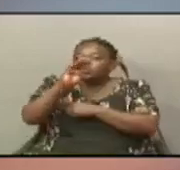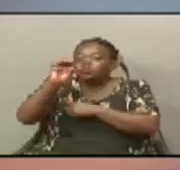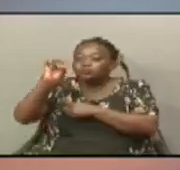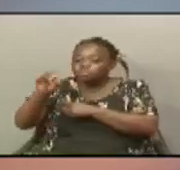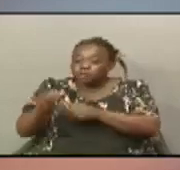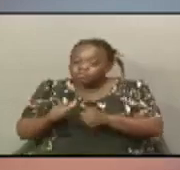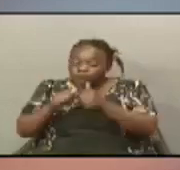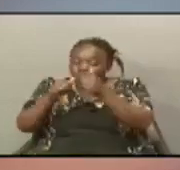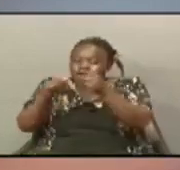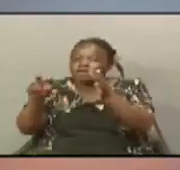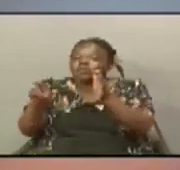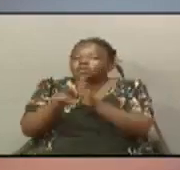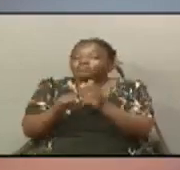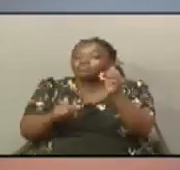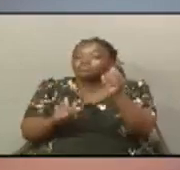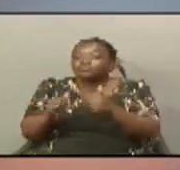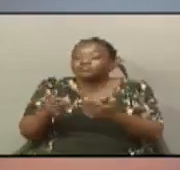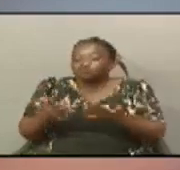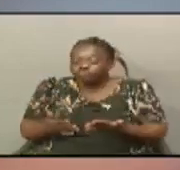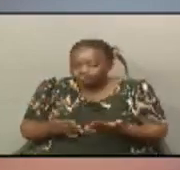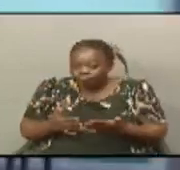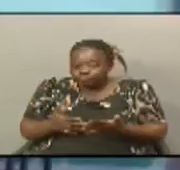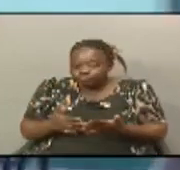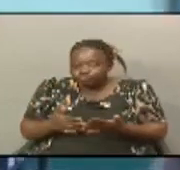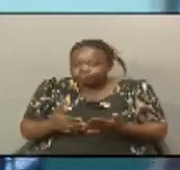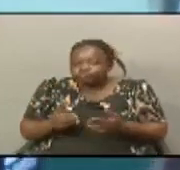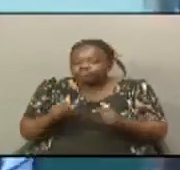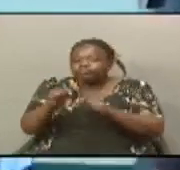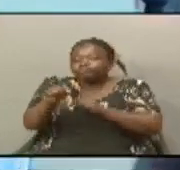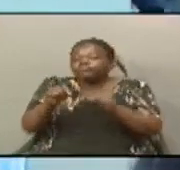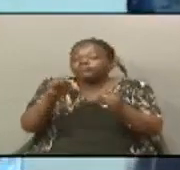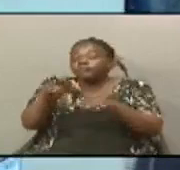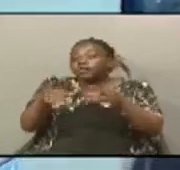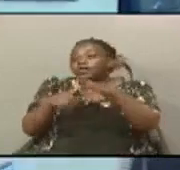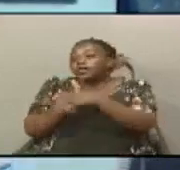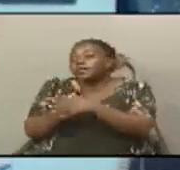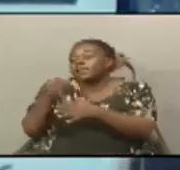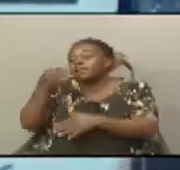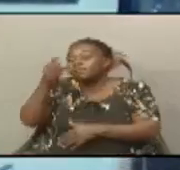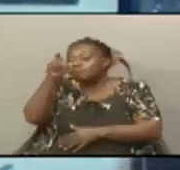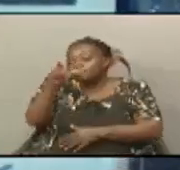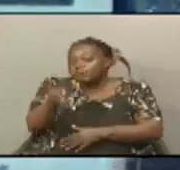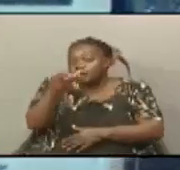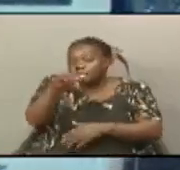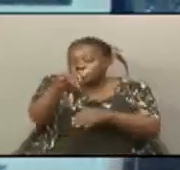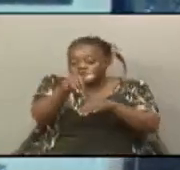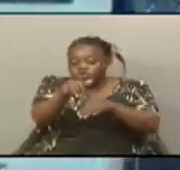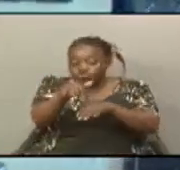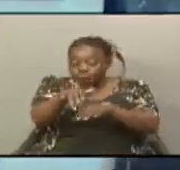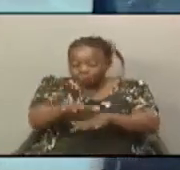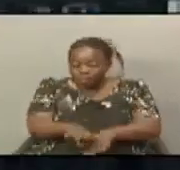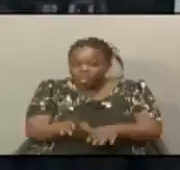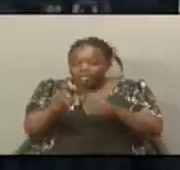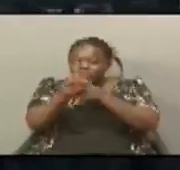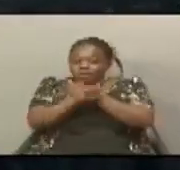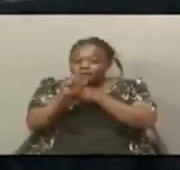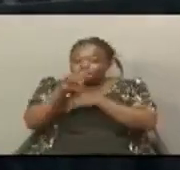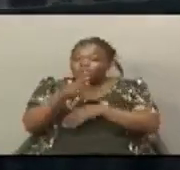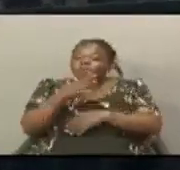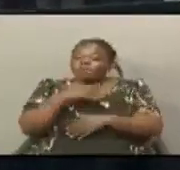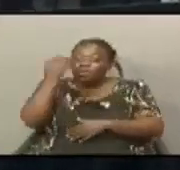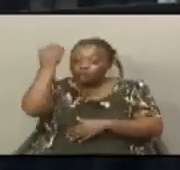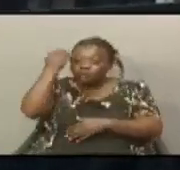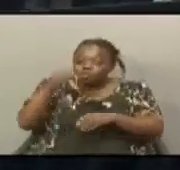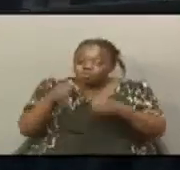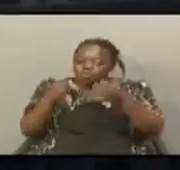bagoberera amateeka agafuga ebyobuwangwa bwabwe. Bagamba nti singa omuntu waabwe anaaziikibwa mu disitulikiti y'Adjumani baagala kooti ebawa